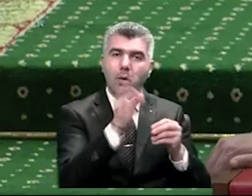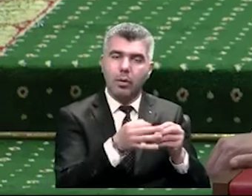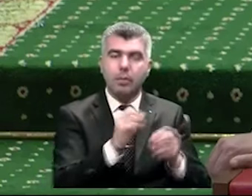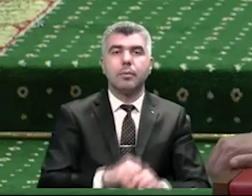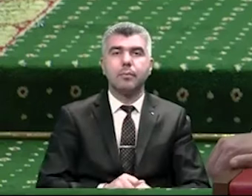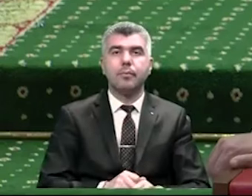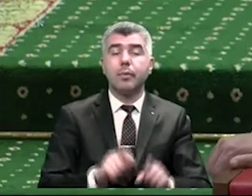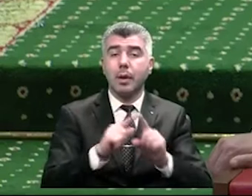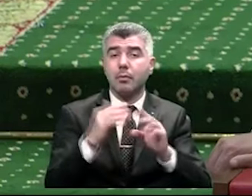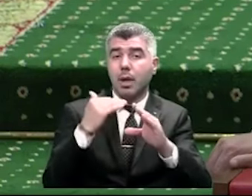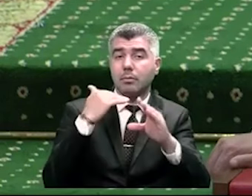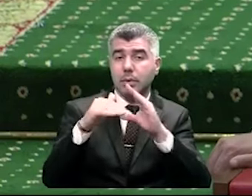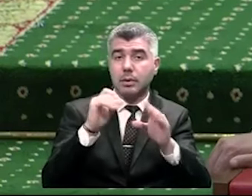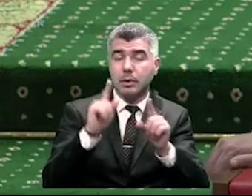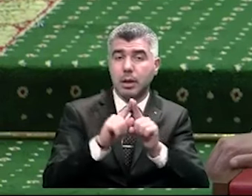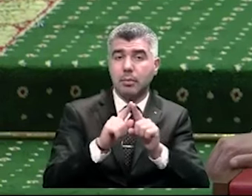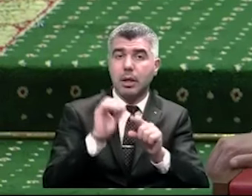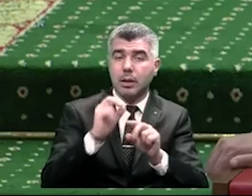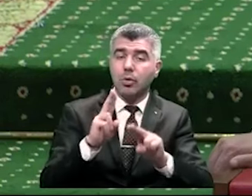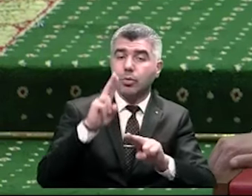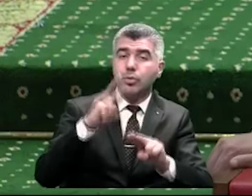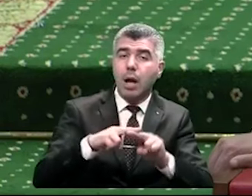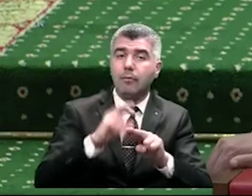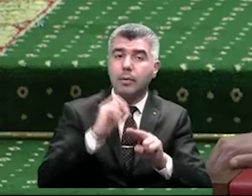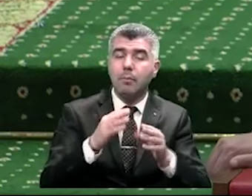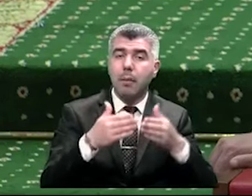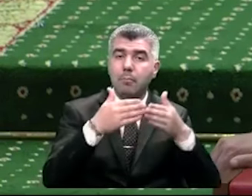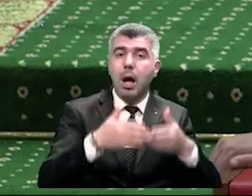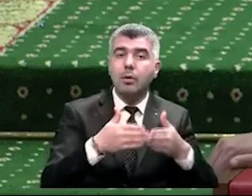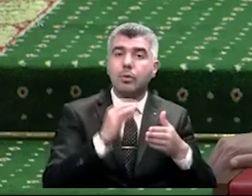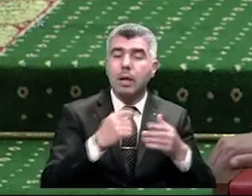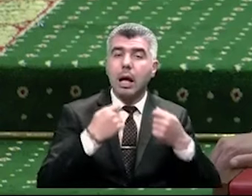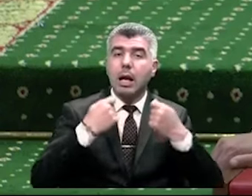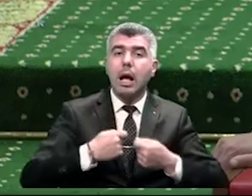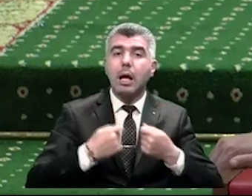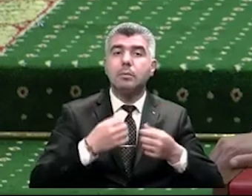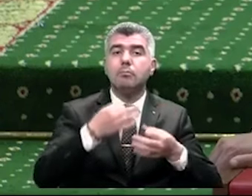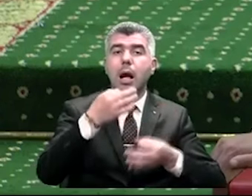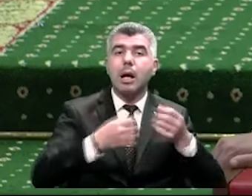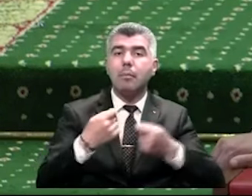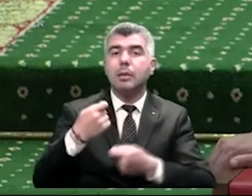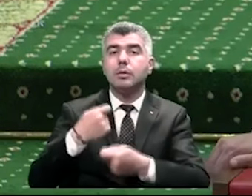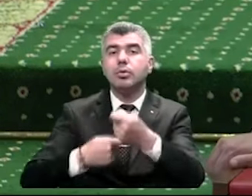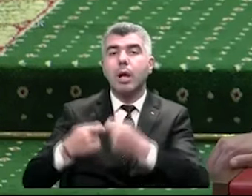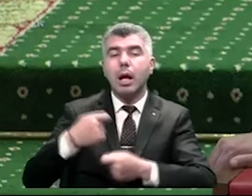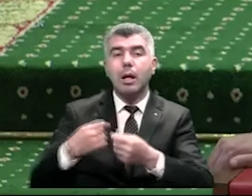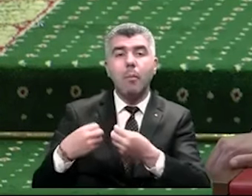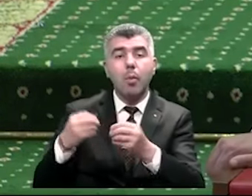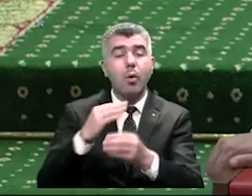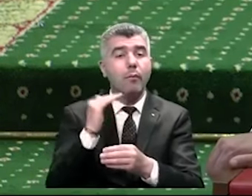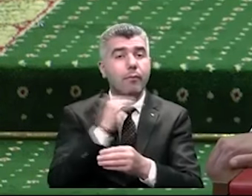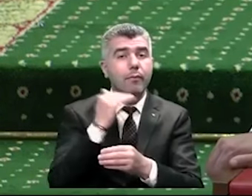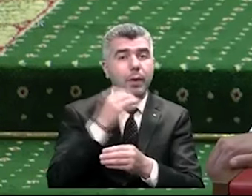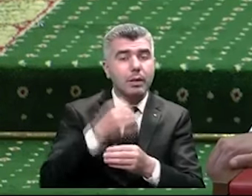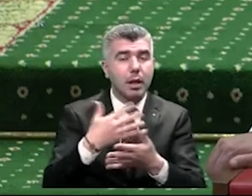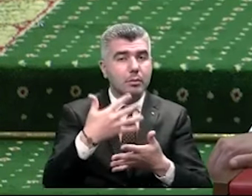بمراه سنديك بمراسله سنديك تصفيه وكذلك السيد رئيس المحكمه التجاريه قصد تشريع بيع الوحدات المعنيه وفق